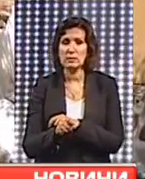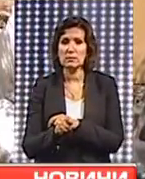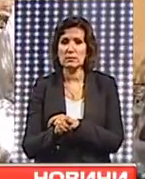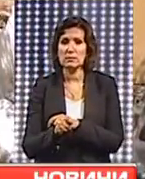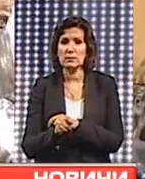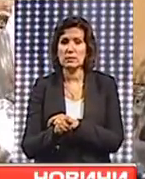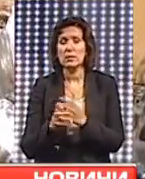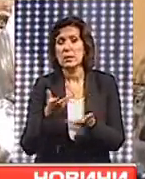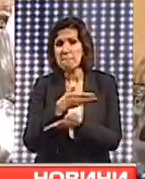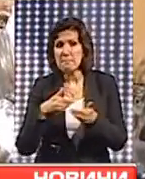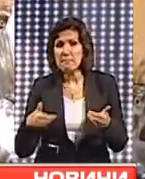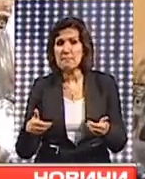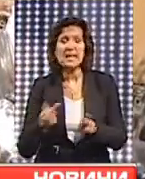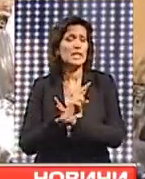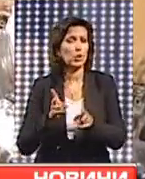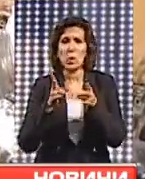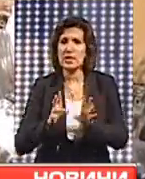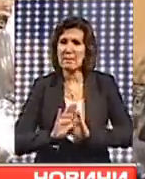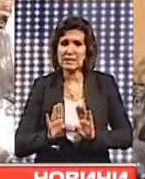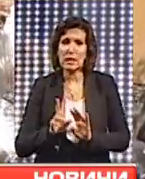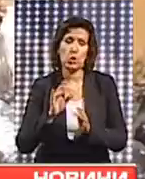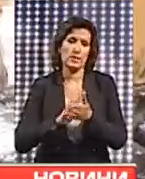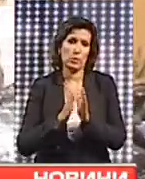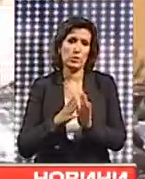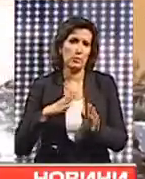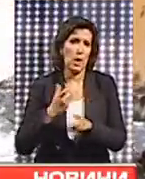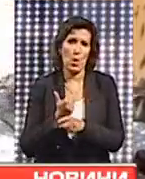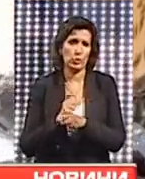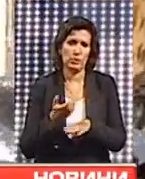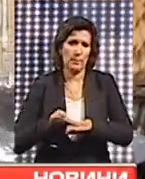никто не пострадал, но ситуация была очень напряженная.